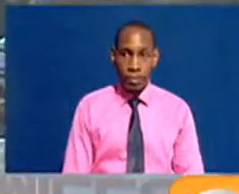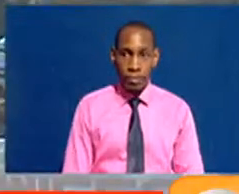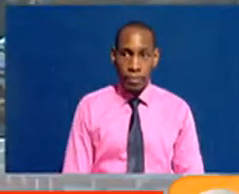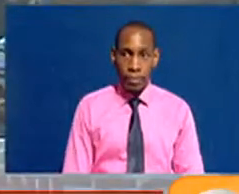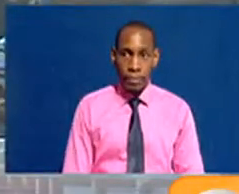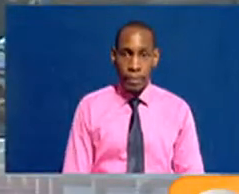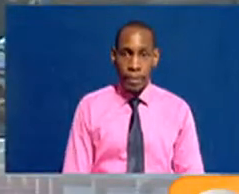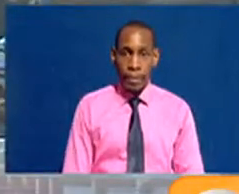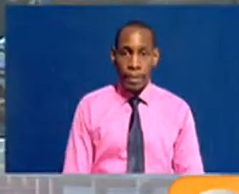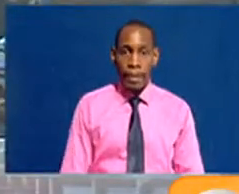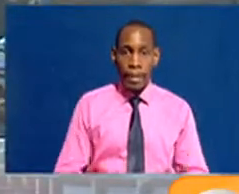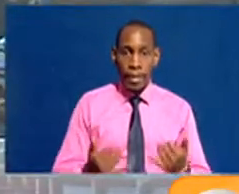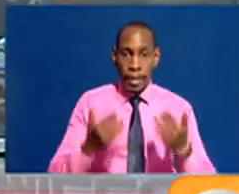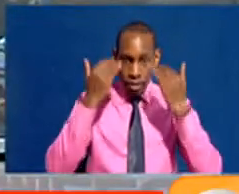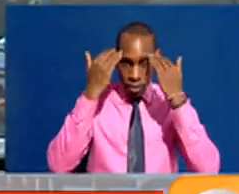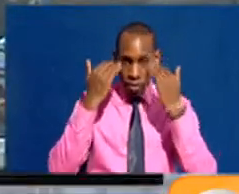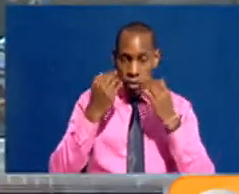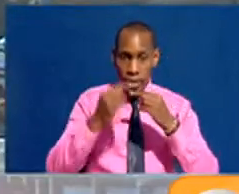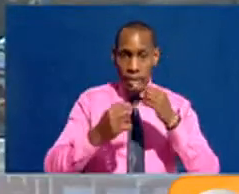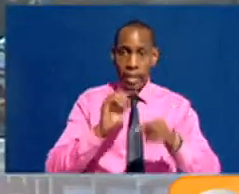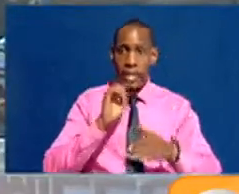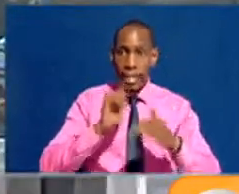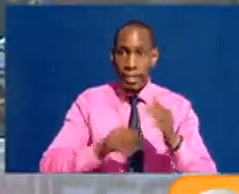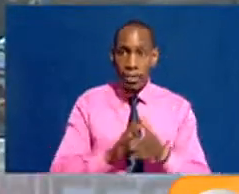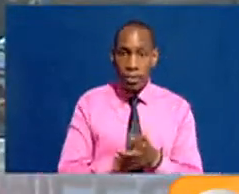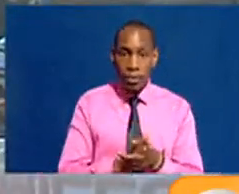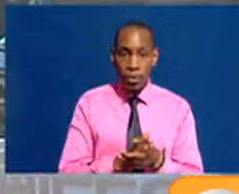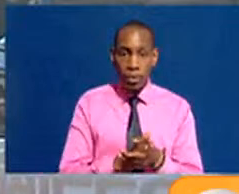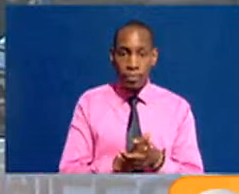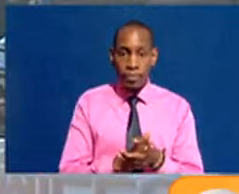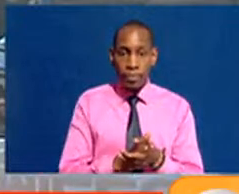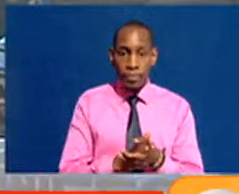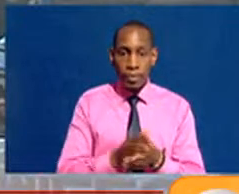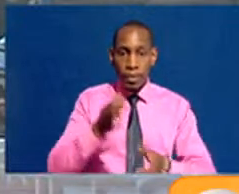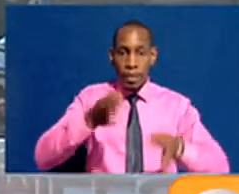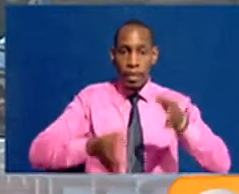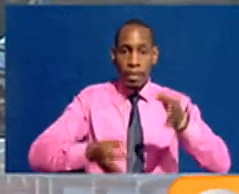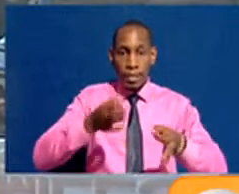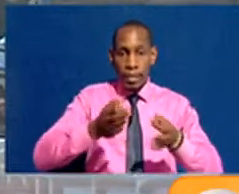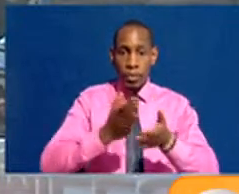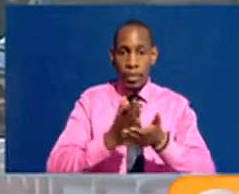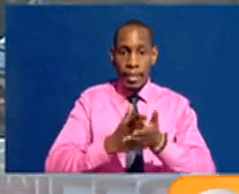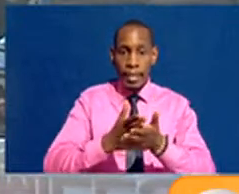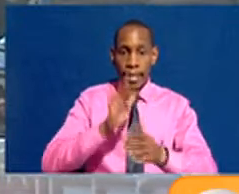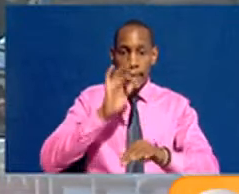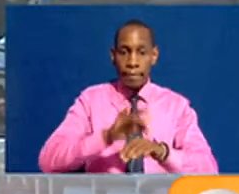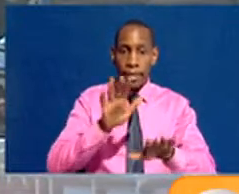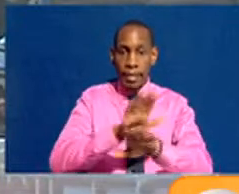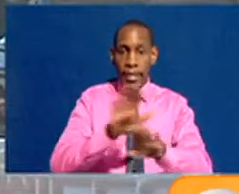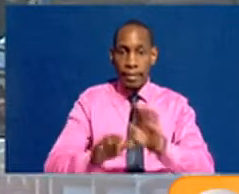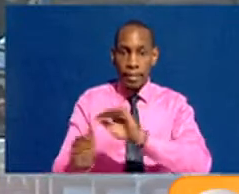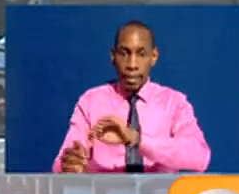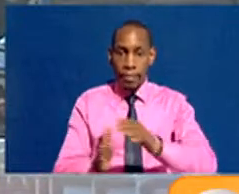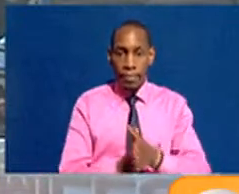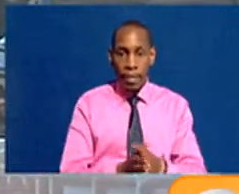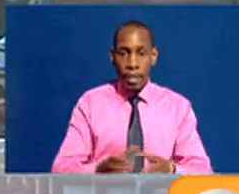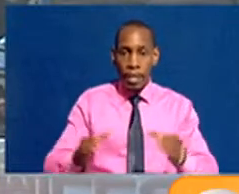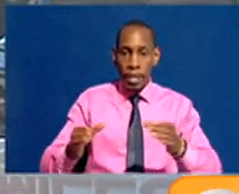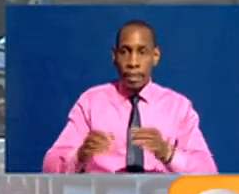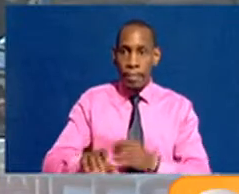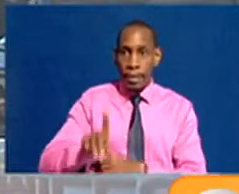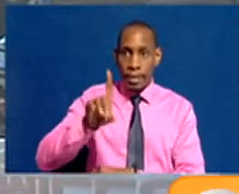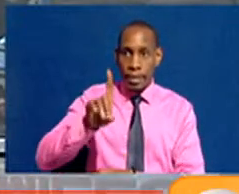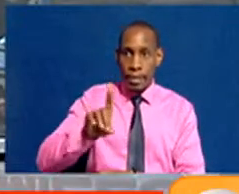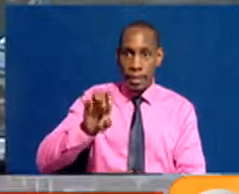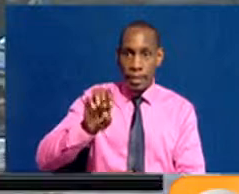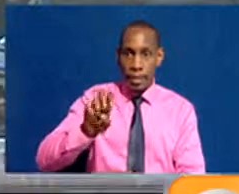Na sasa wa mahakama unaendelea, nasema haki ni msumeno na kata mbele na nyuma. Na kampuni ya vyuma ya Devki